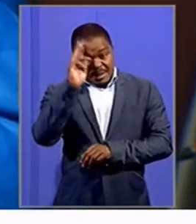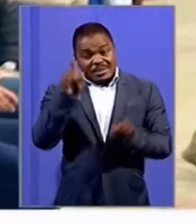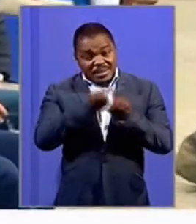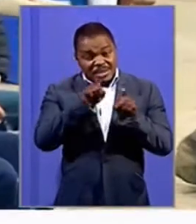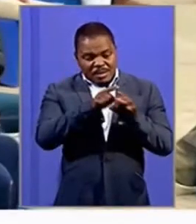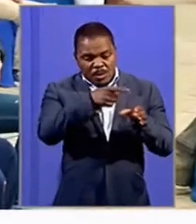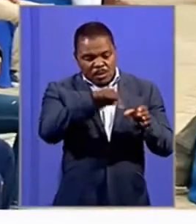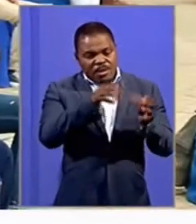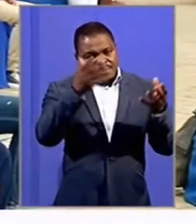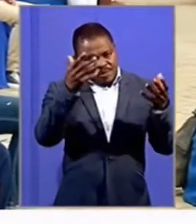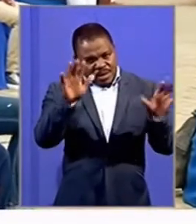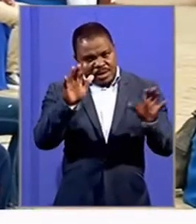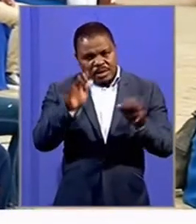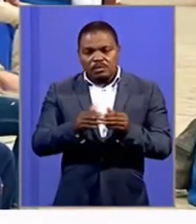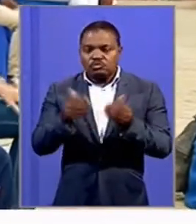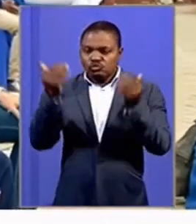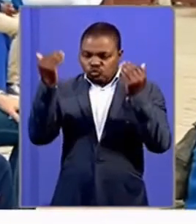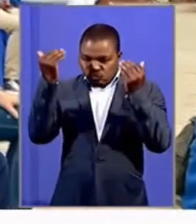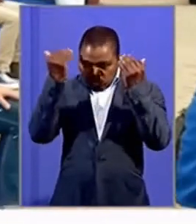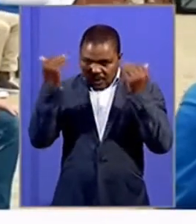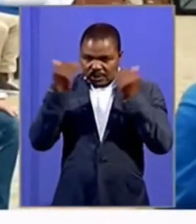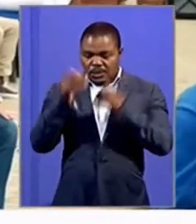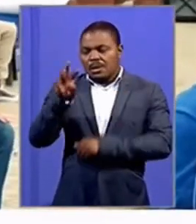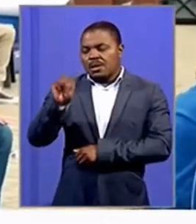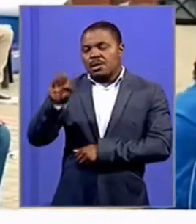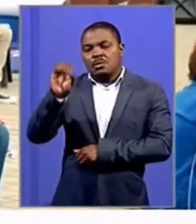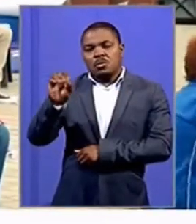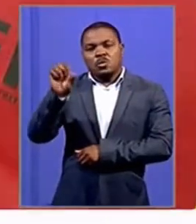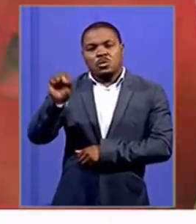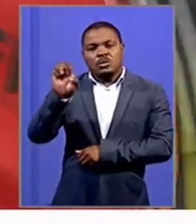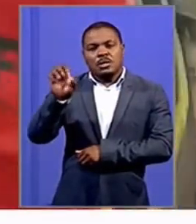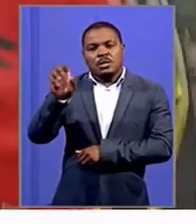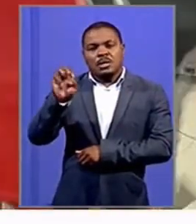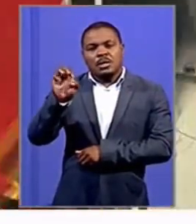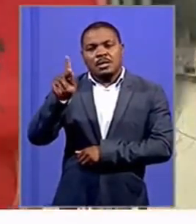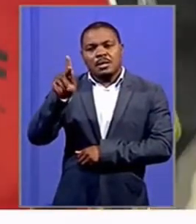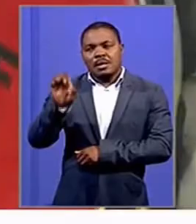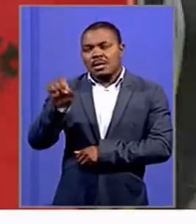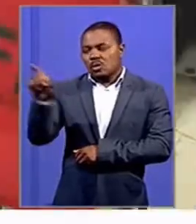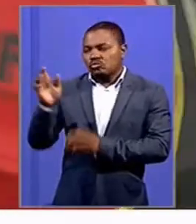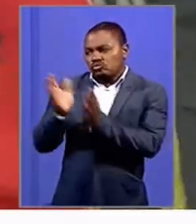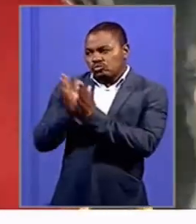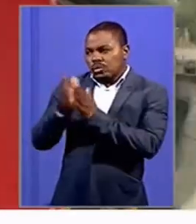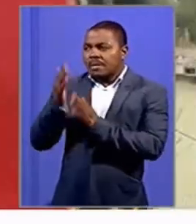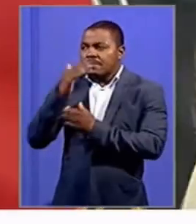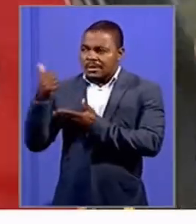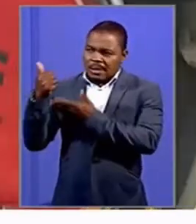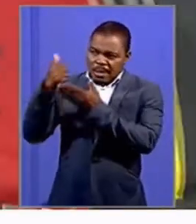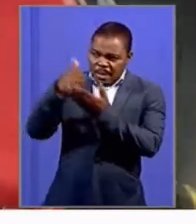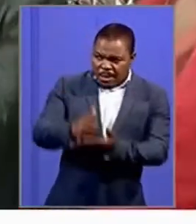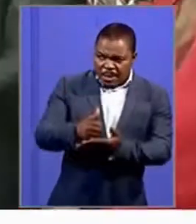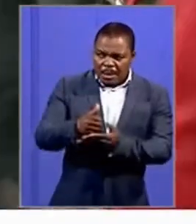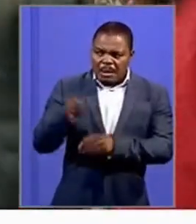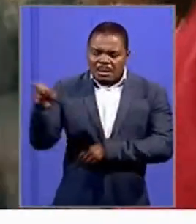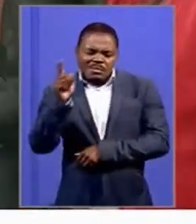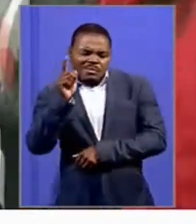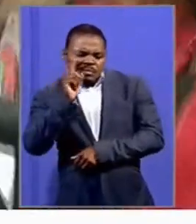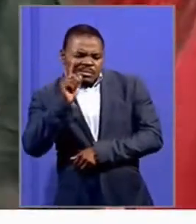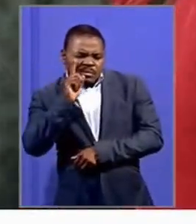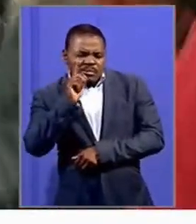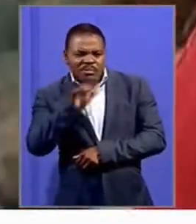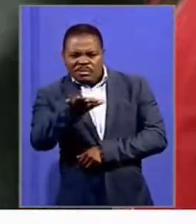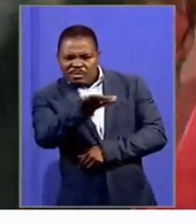bitsa Justice Moseneke ba mo kopa gore a kgone go ba thusa a ba bontshe gore a na mabaka